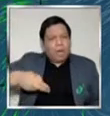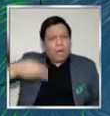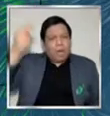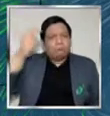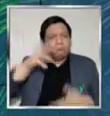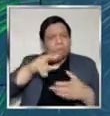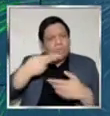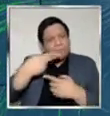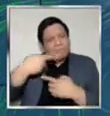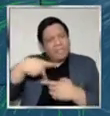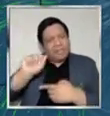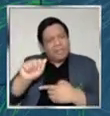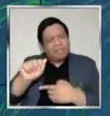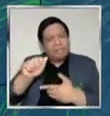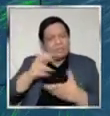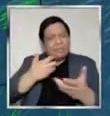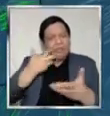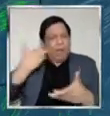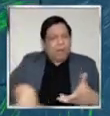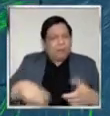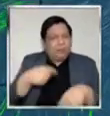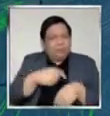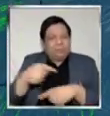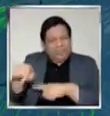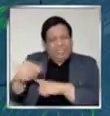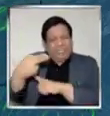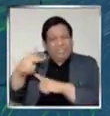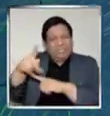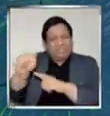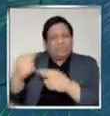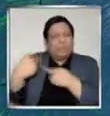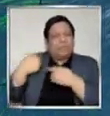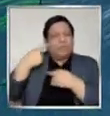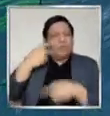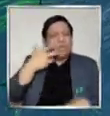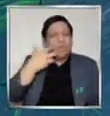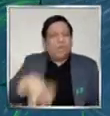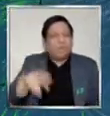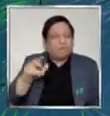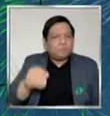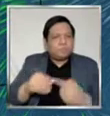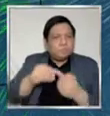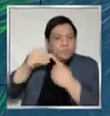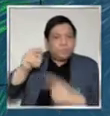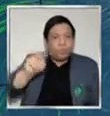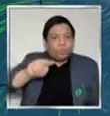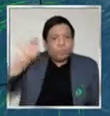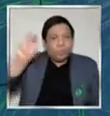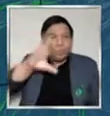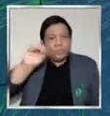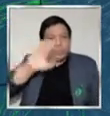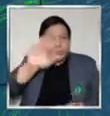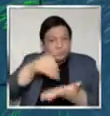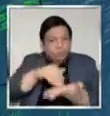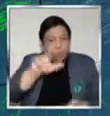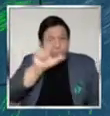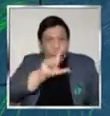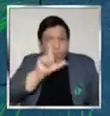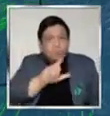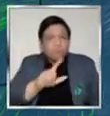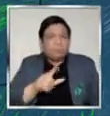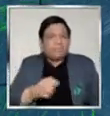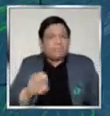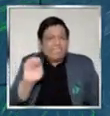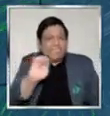nagdadala sa atin ng mainit na panahon, lalong-lalo na din sa may northern at central Luzon. Habang easterly naman, ito yung hanging mainit mula